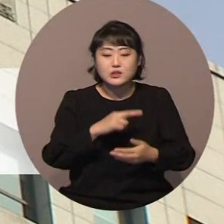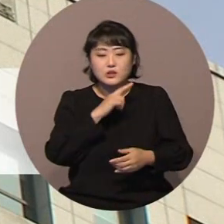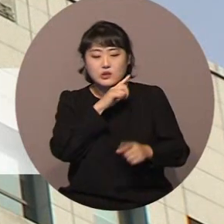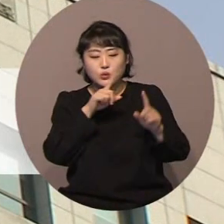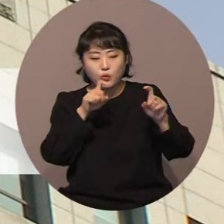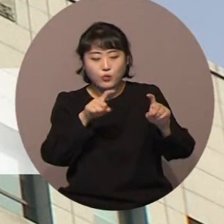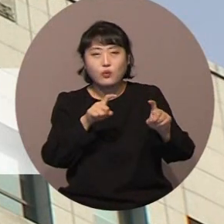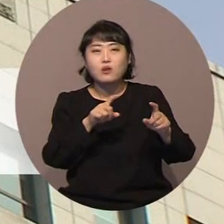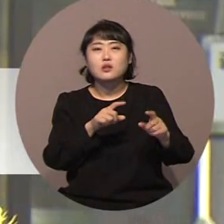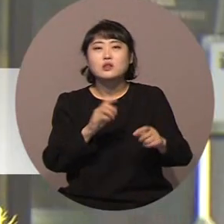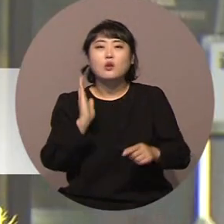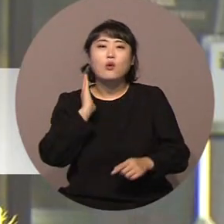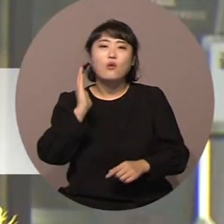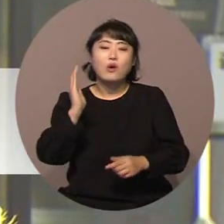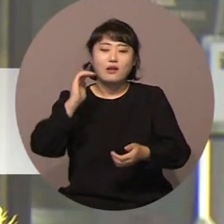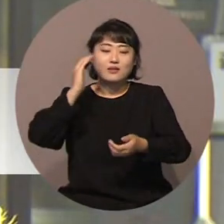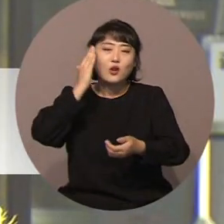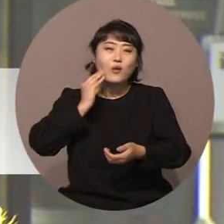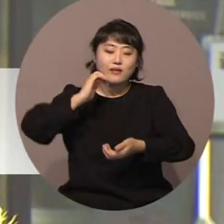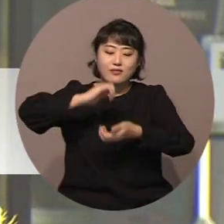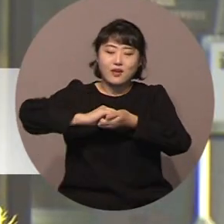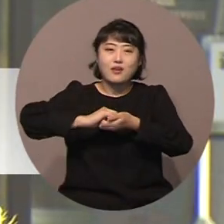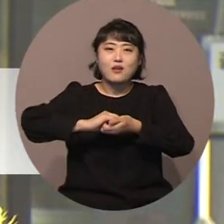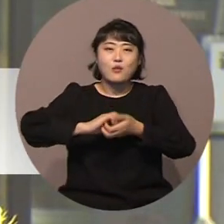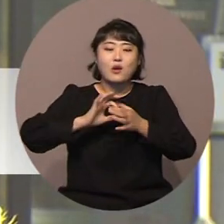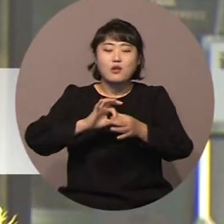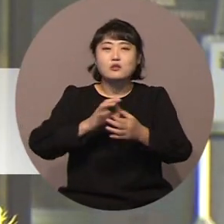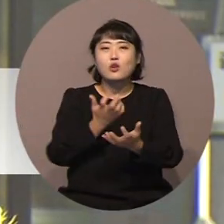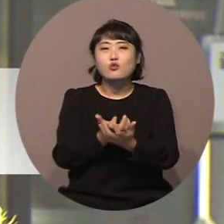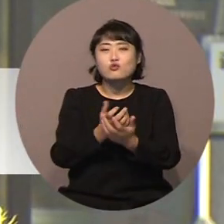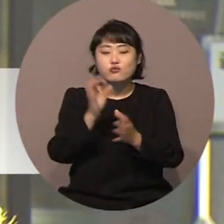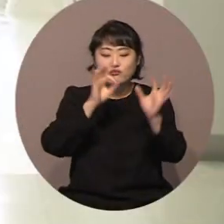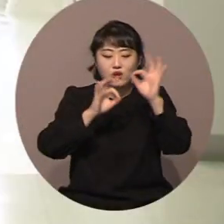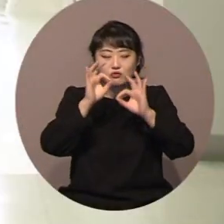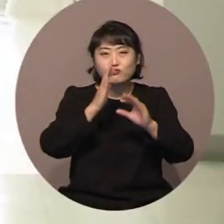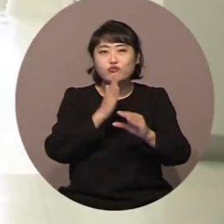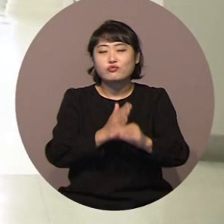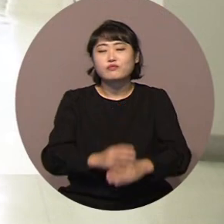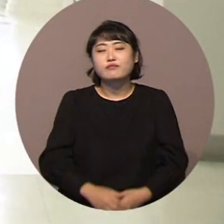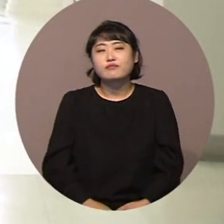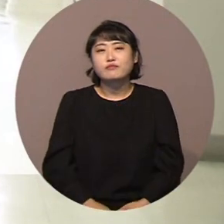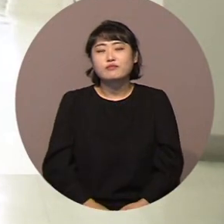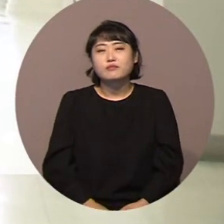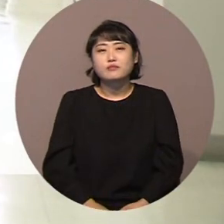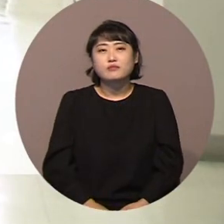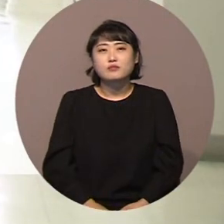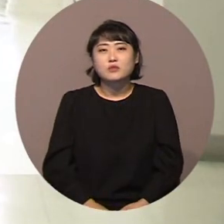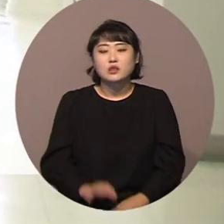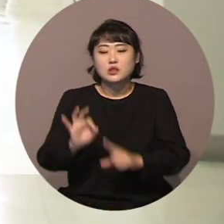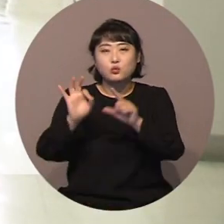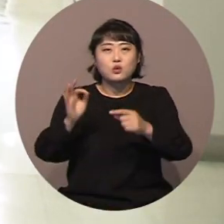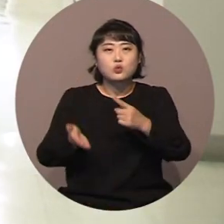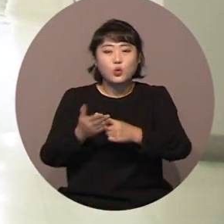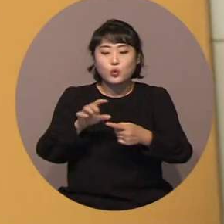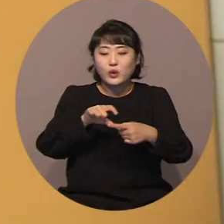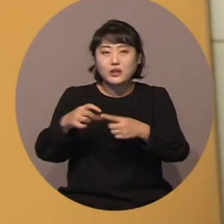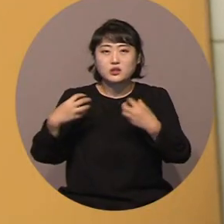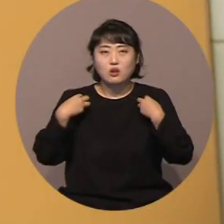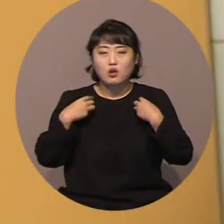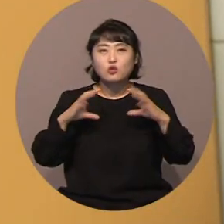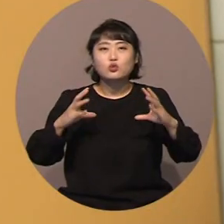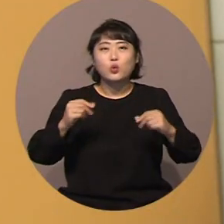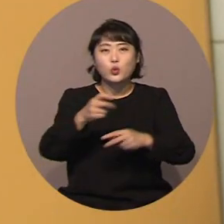당시 청와대 관련 문건을 확인하는 것으로 알려졌습니다 검찰은 앞서 이달 초에도 통계청을 비롯해